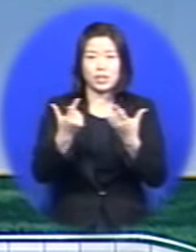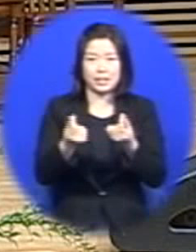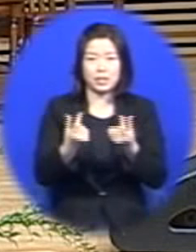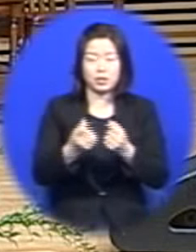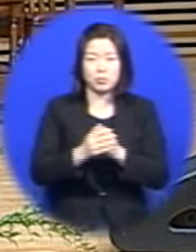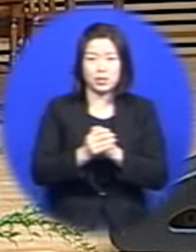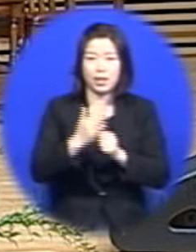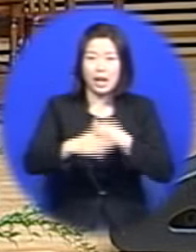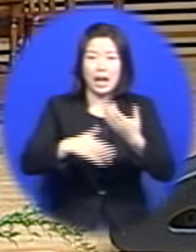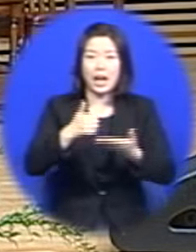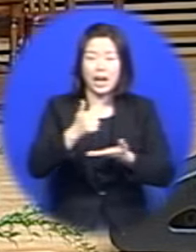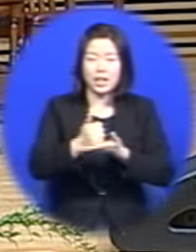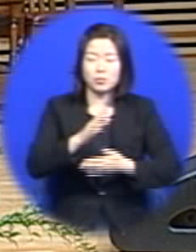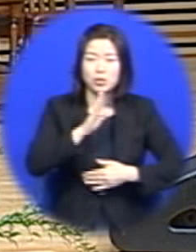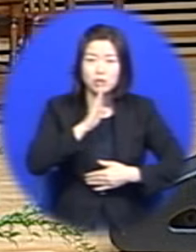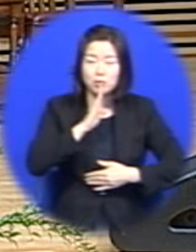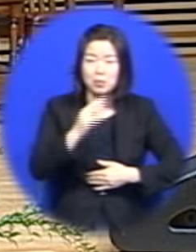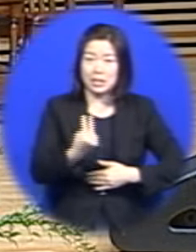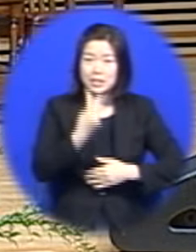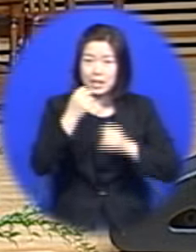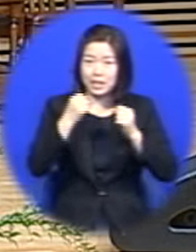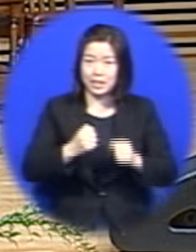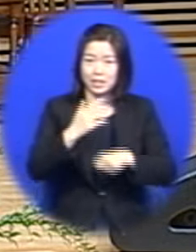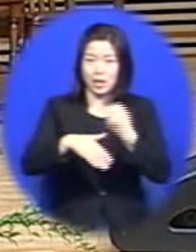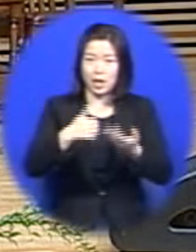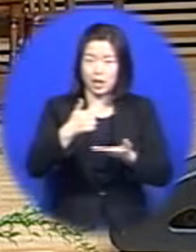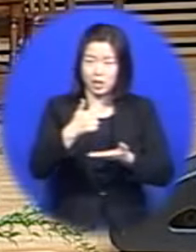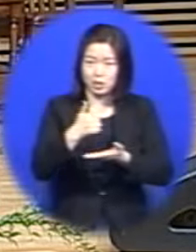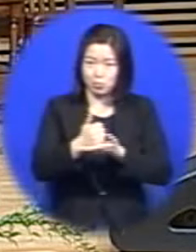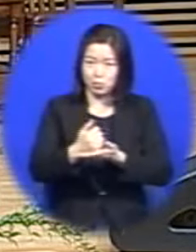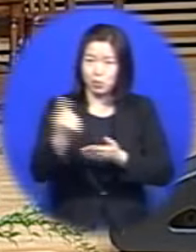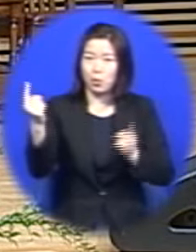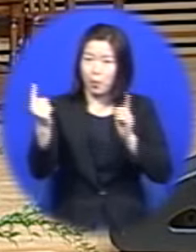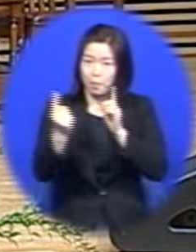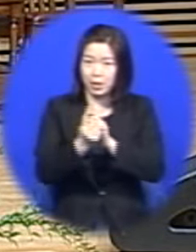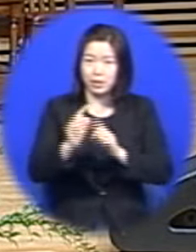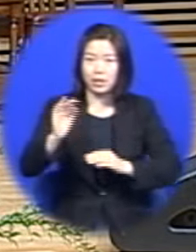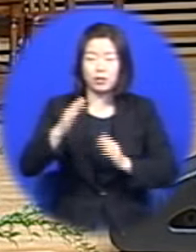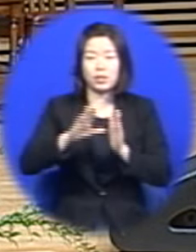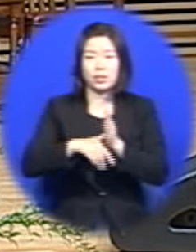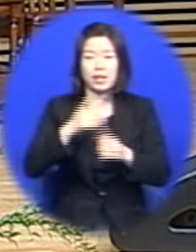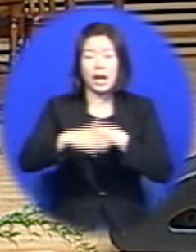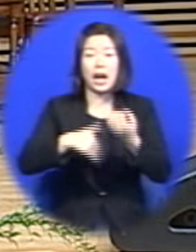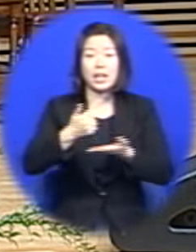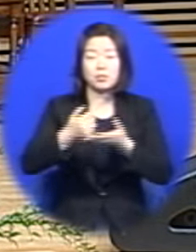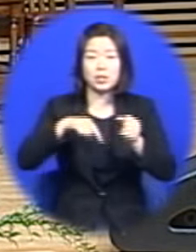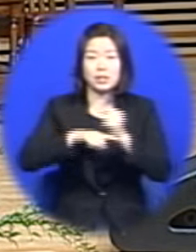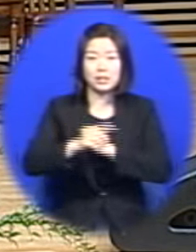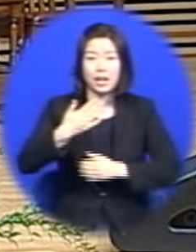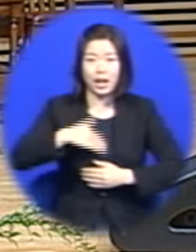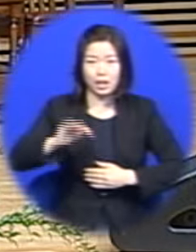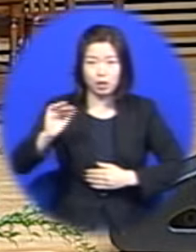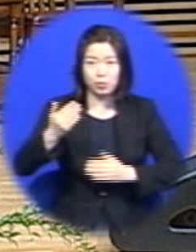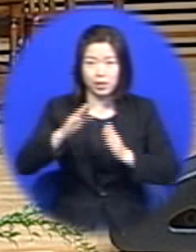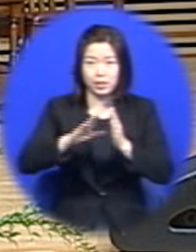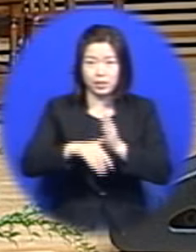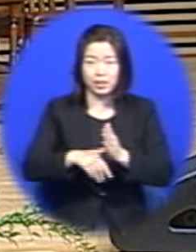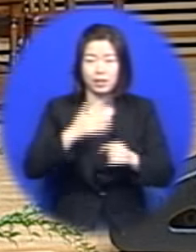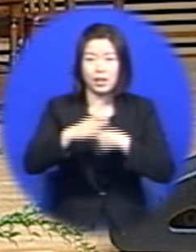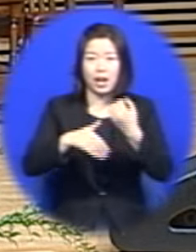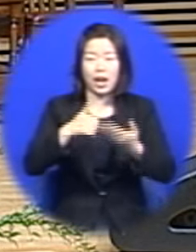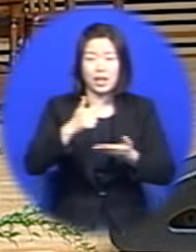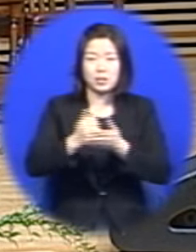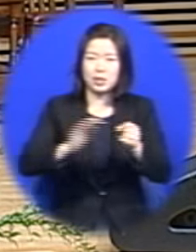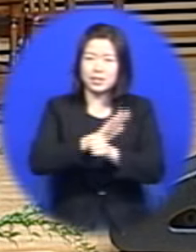하나님을 정말 살아계신 하나님으로 우리가 만나게 될 때, 그리고 하나님의 뜻을 알게 될 때, 또 하나님의